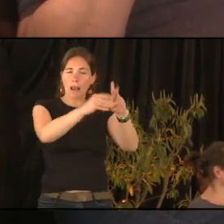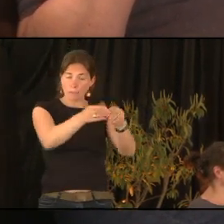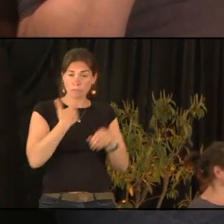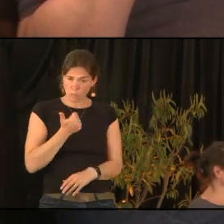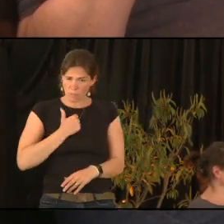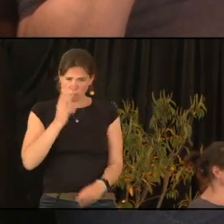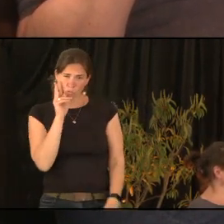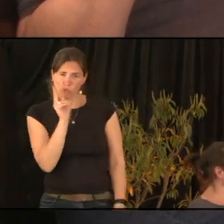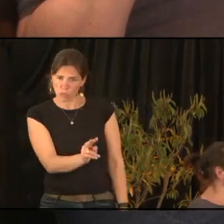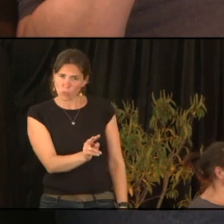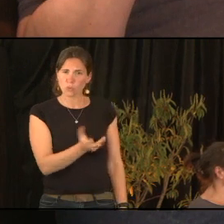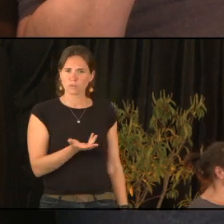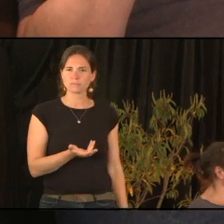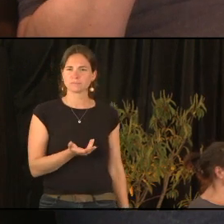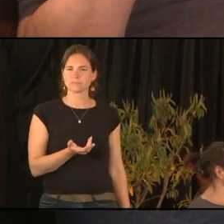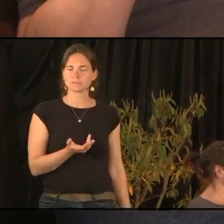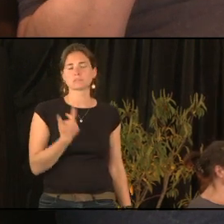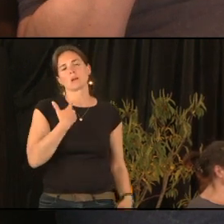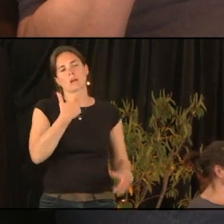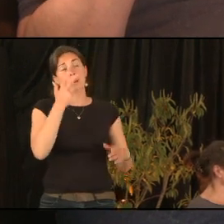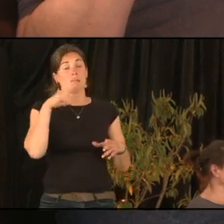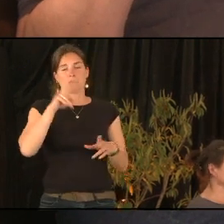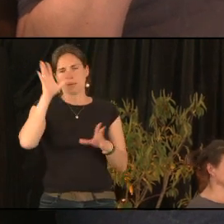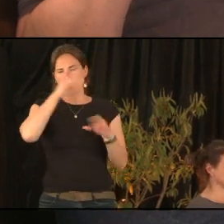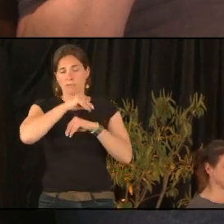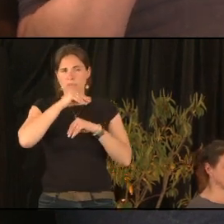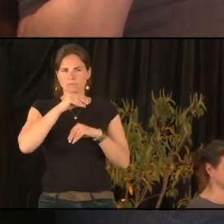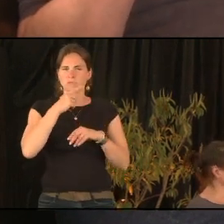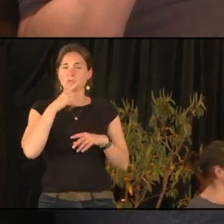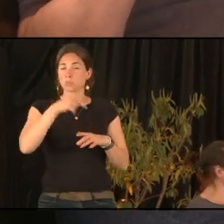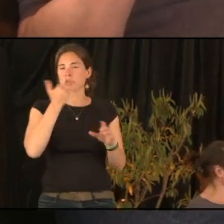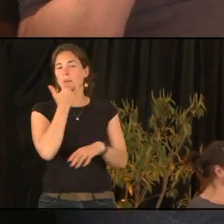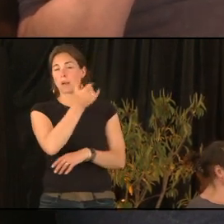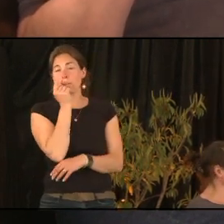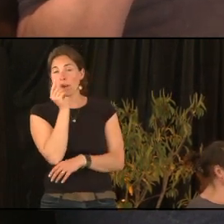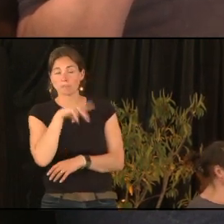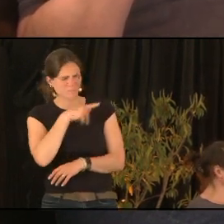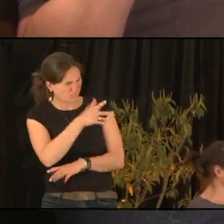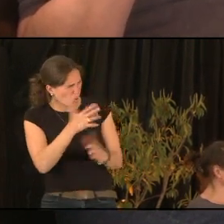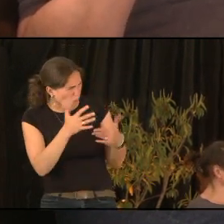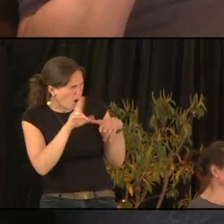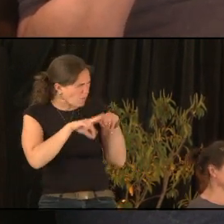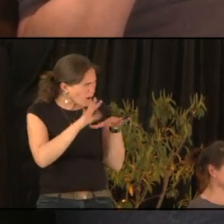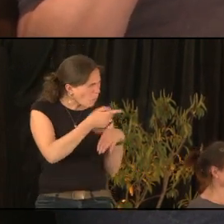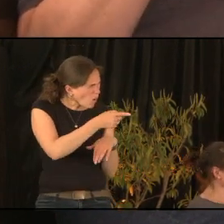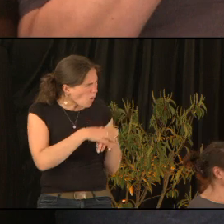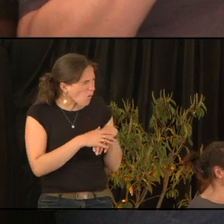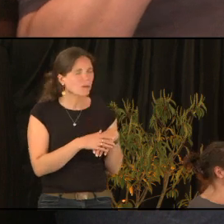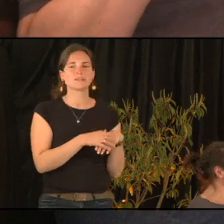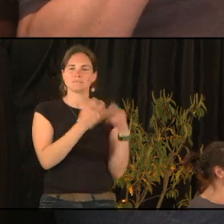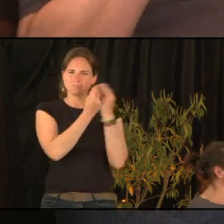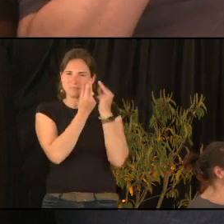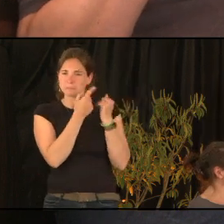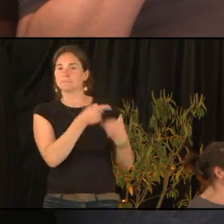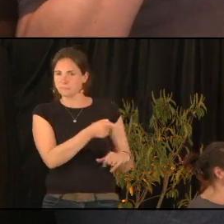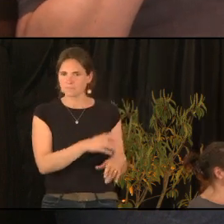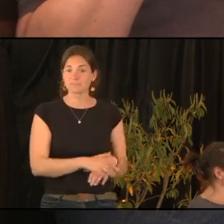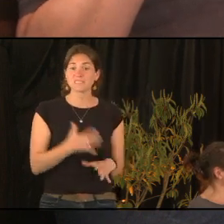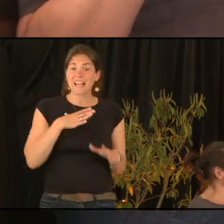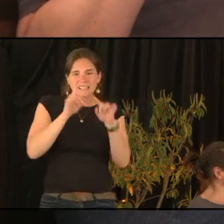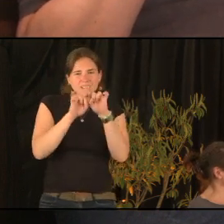hein, mais cette façon de vivre dans cet endroit-là, et je dis ça, je ne suis pas du tout conservatrice, pas du tout, mais